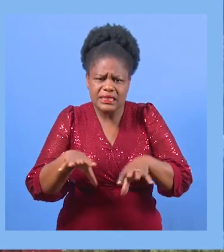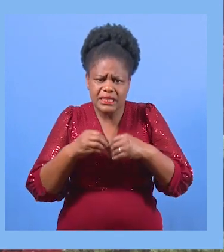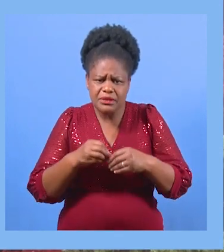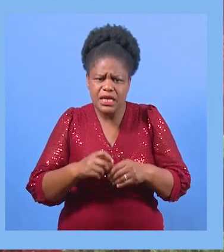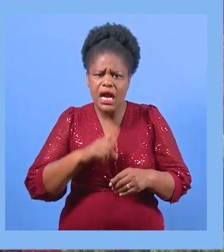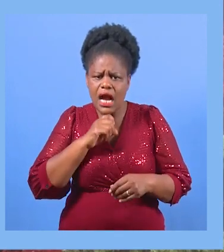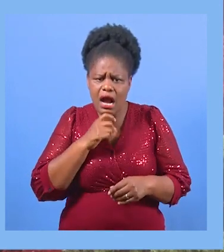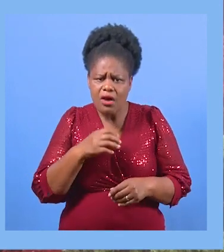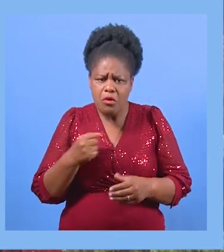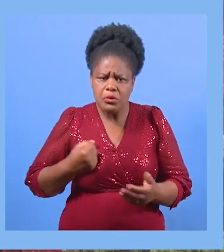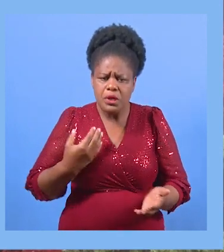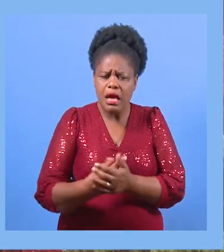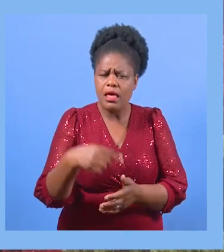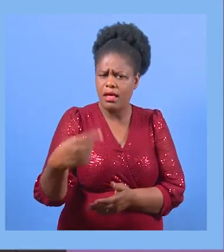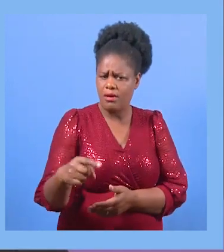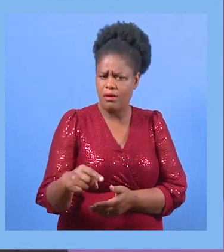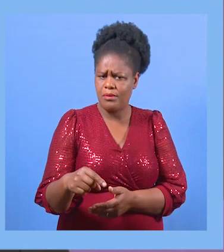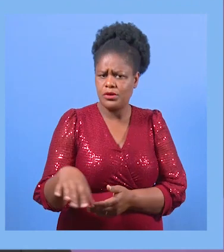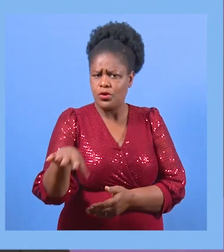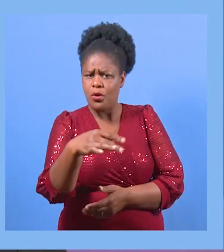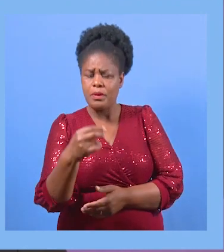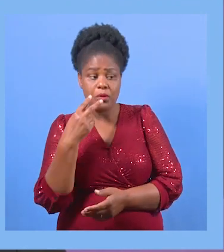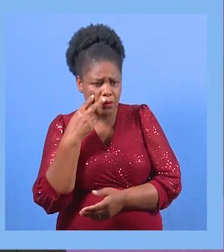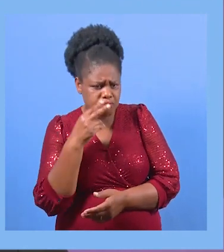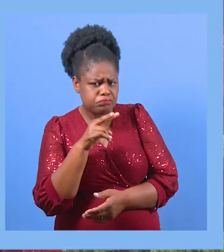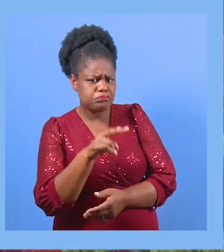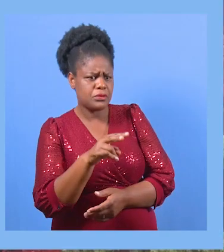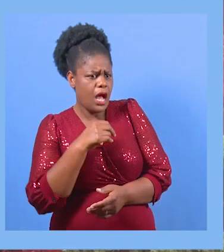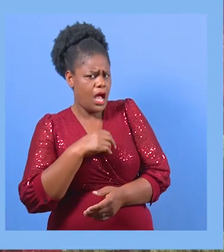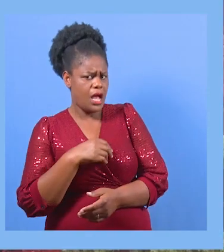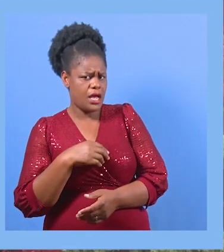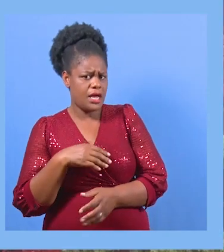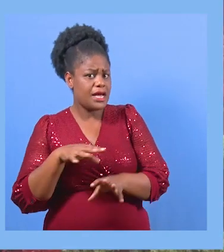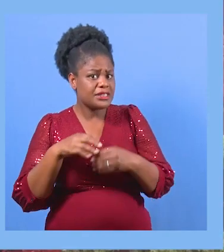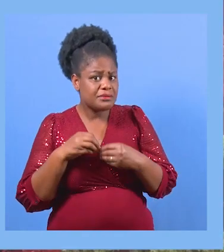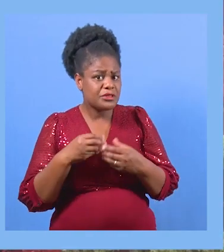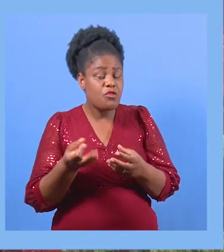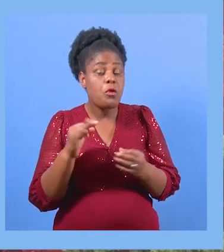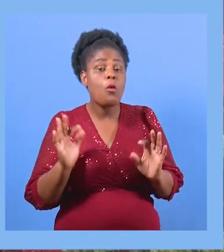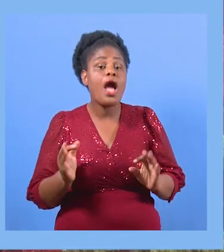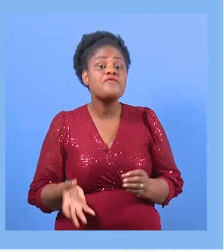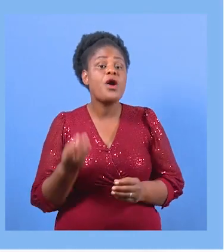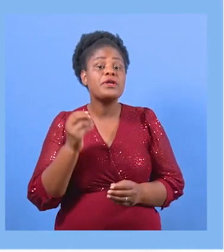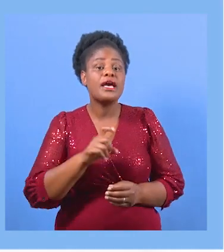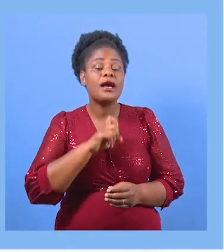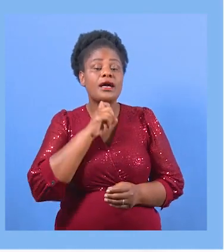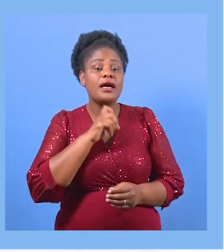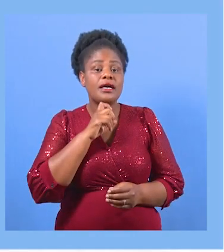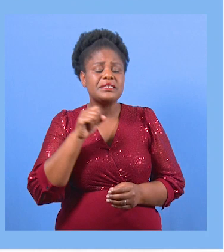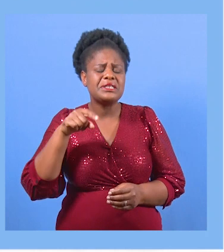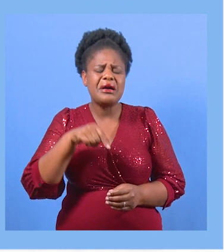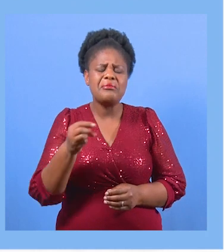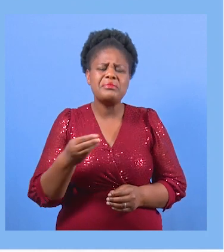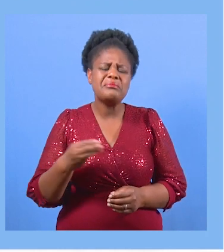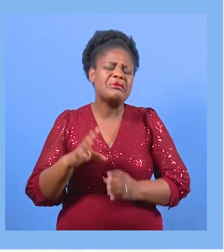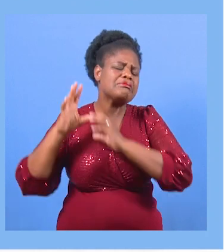nekuti rudzi rwese ruri kuona mota iyi. Kukufa kwatiri kutaura uku ndokwasunda chirongwa chino. Vanhu vari